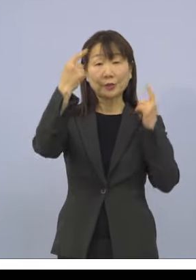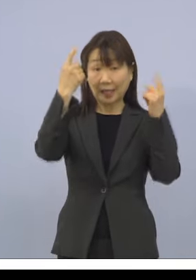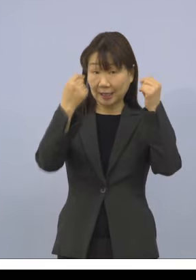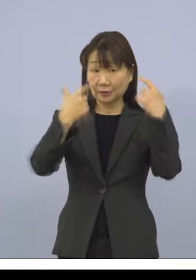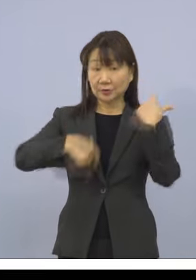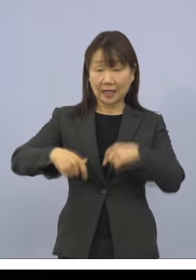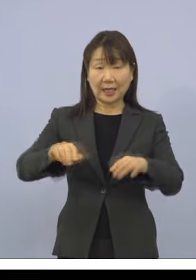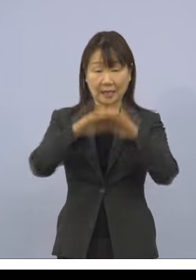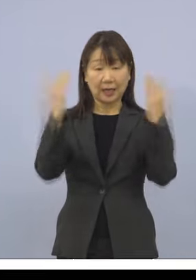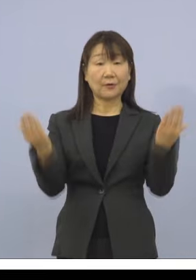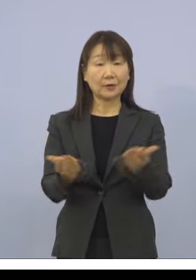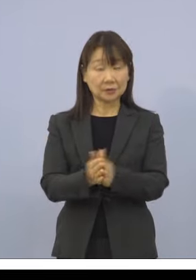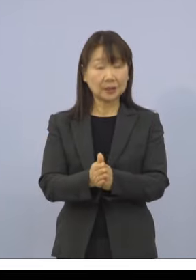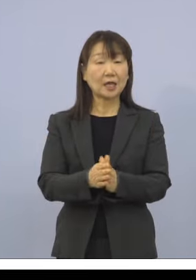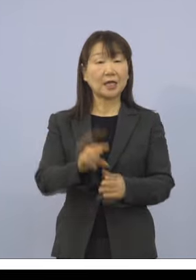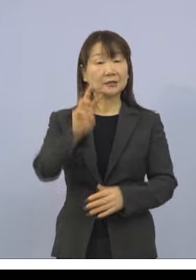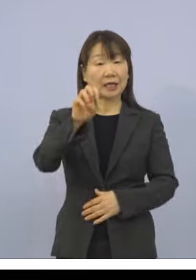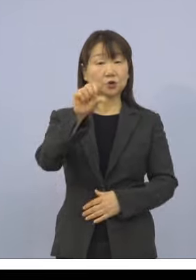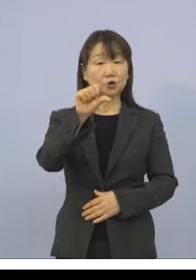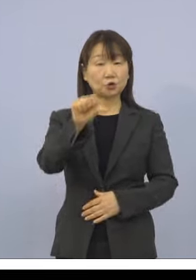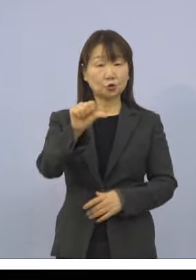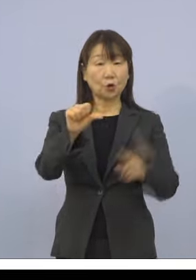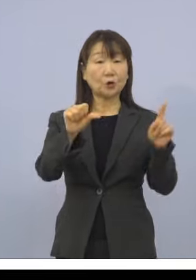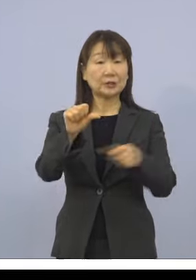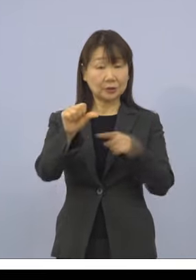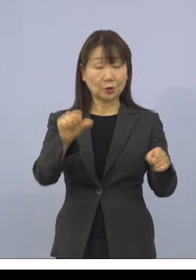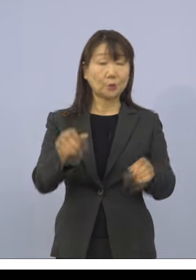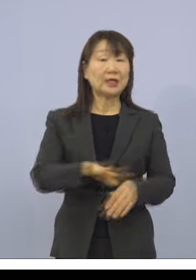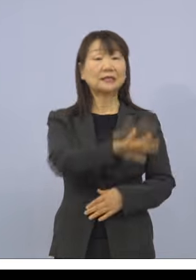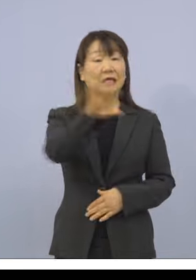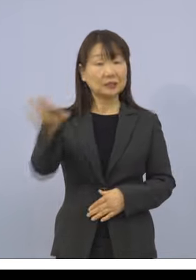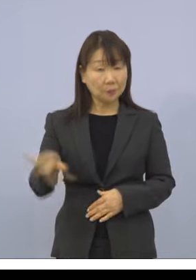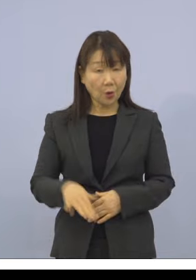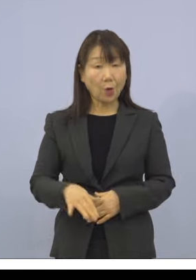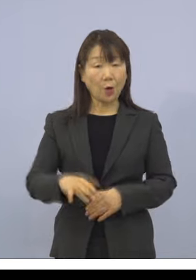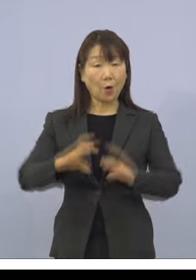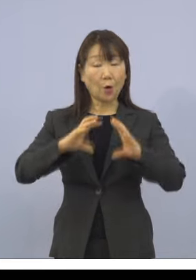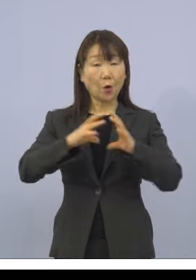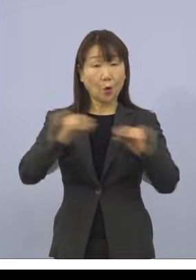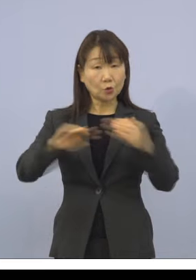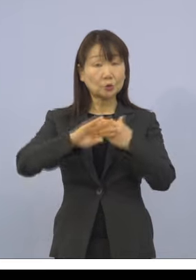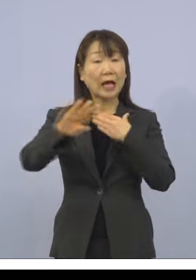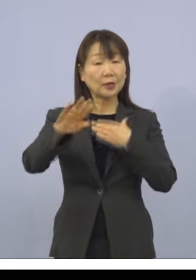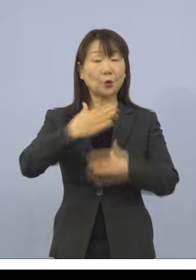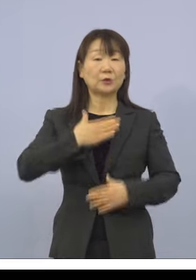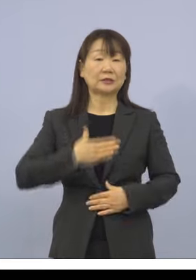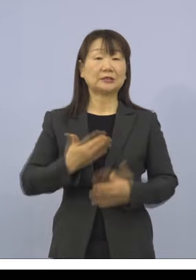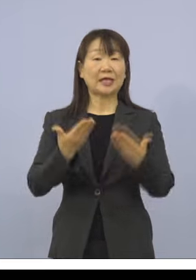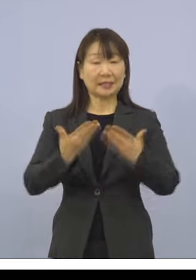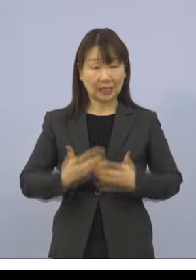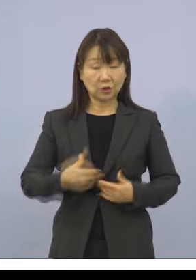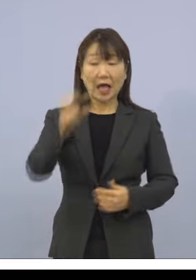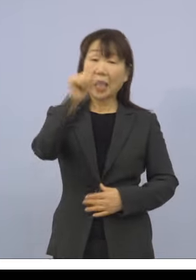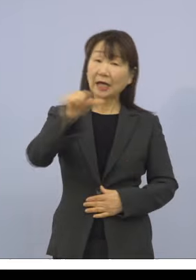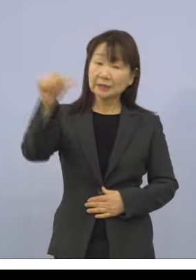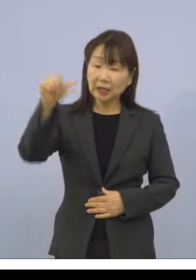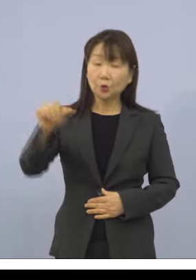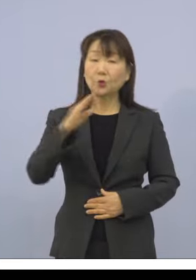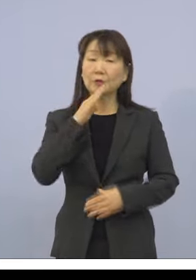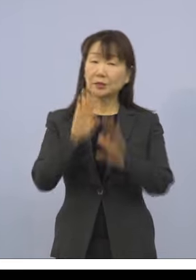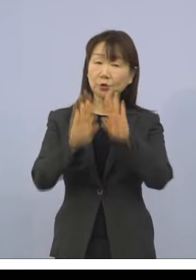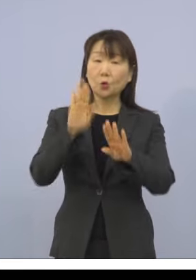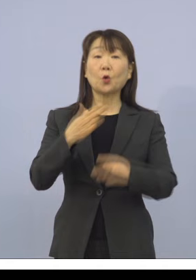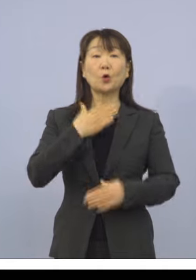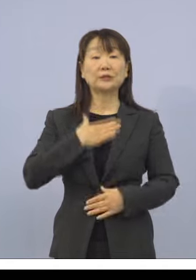勢35名の皆様にもですね、改めて海外というものを知っていただく、アジアの現実を知っていただ